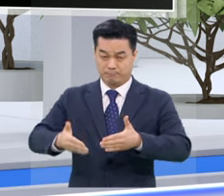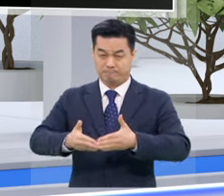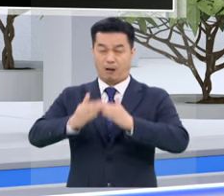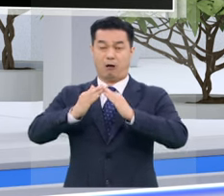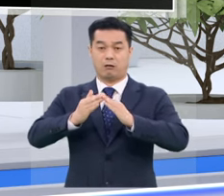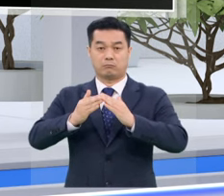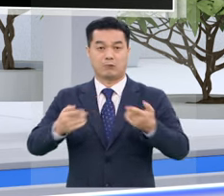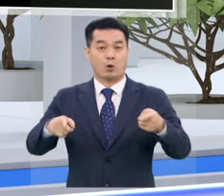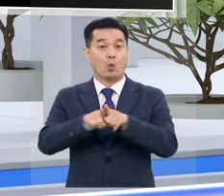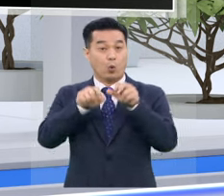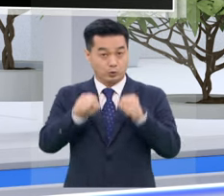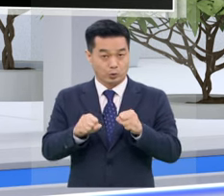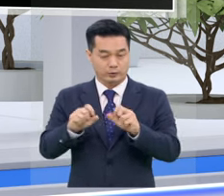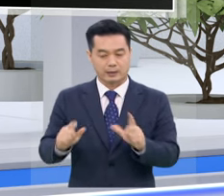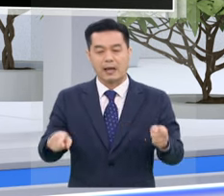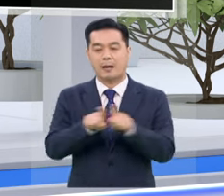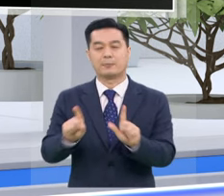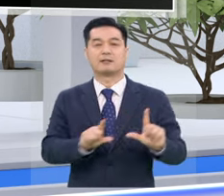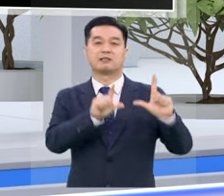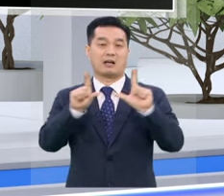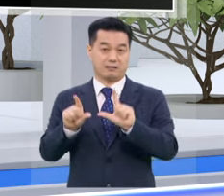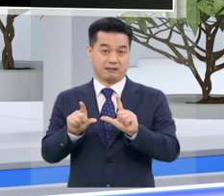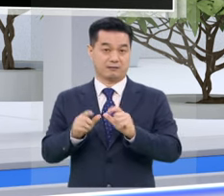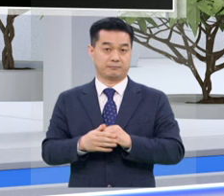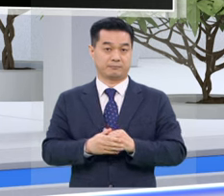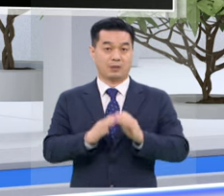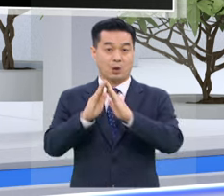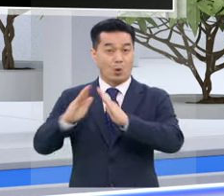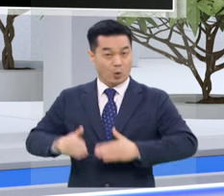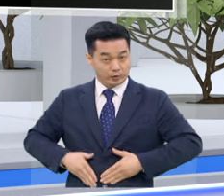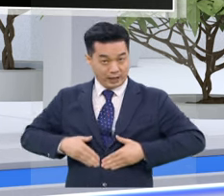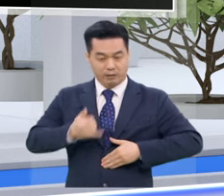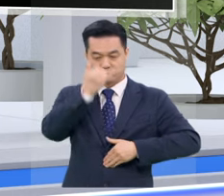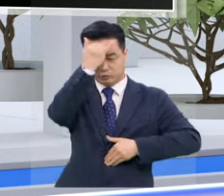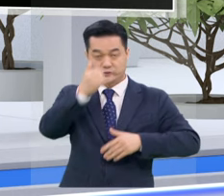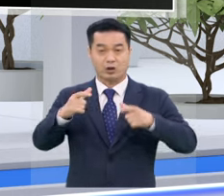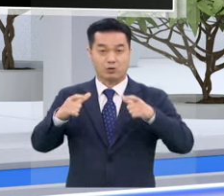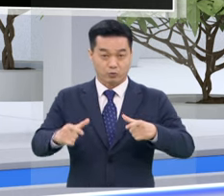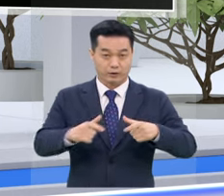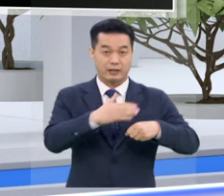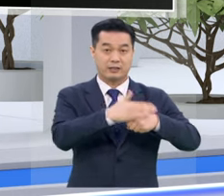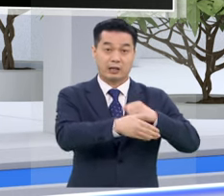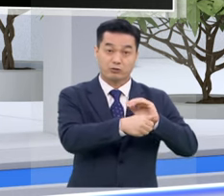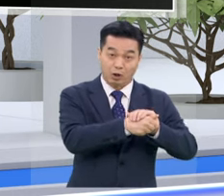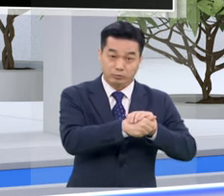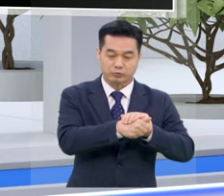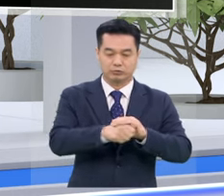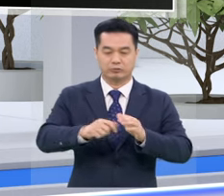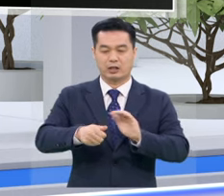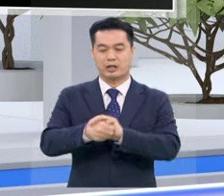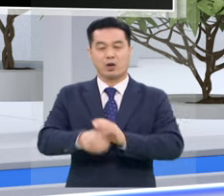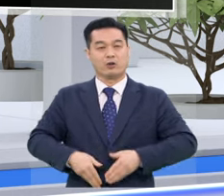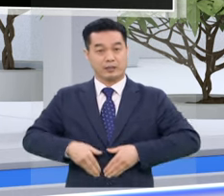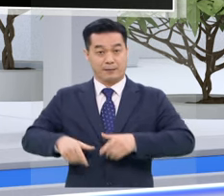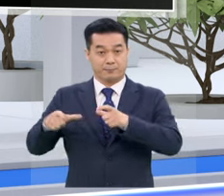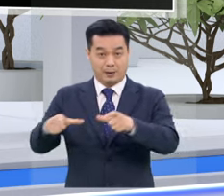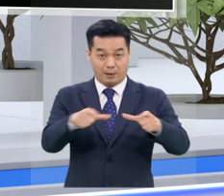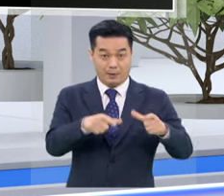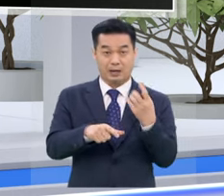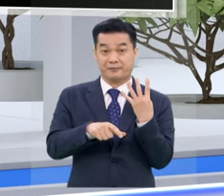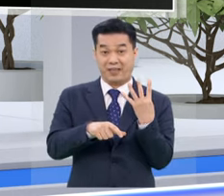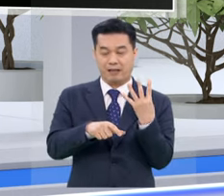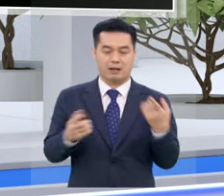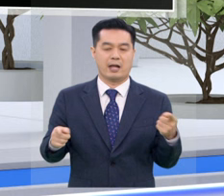공존과 상승입니다 호남권 충청권 대경권 영남권의 특성에 맞는 메가시티 구성이